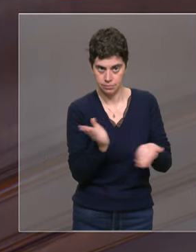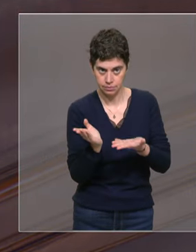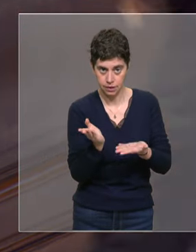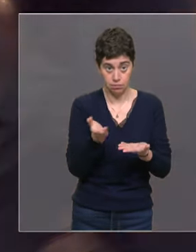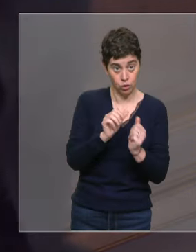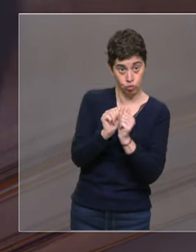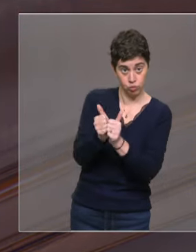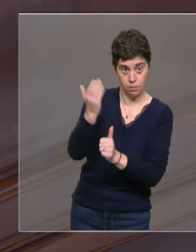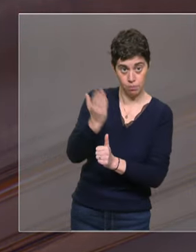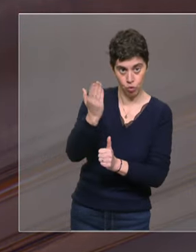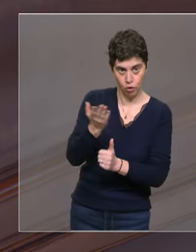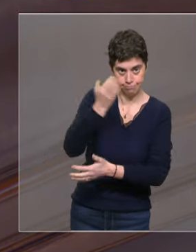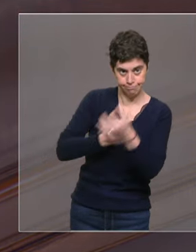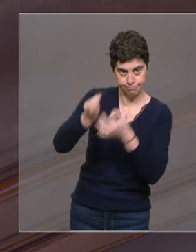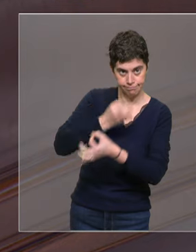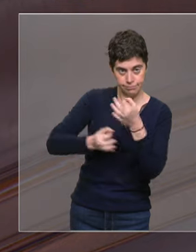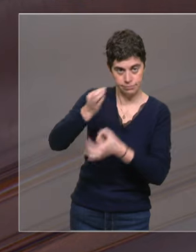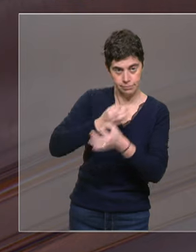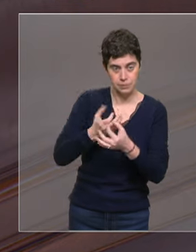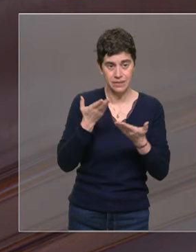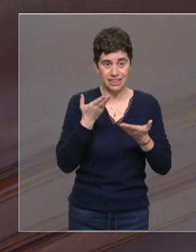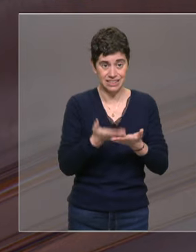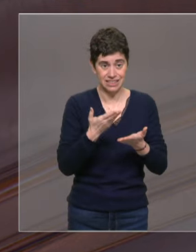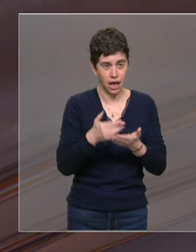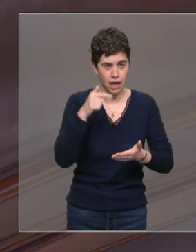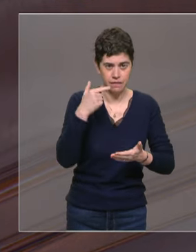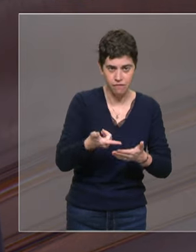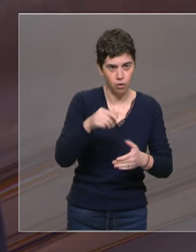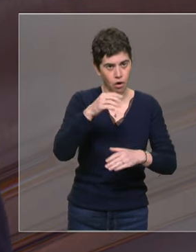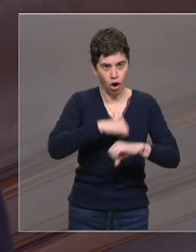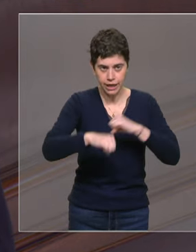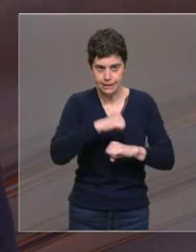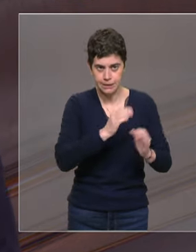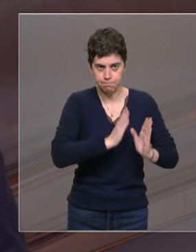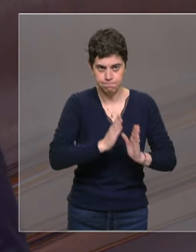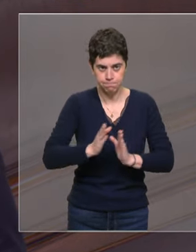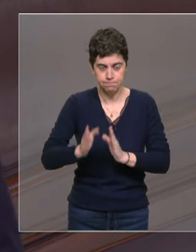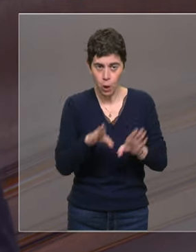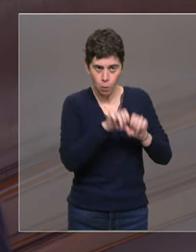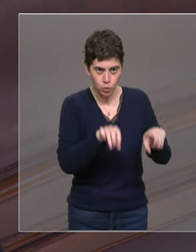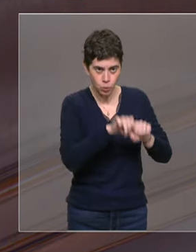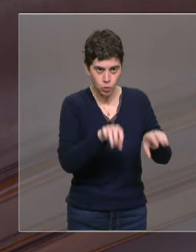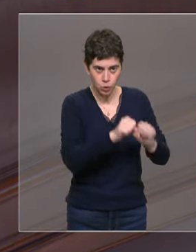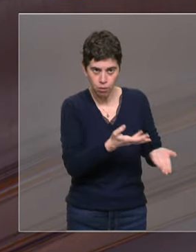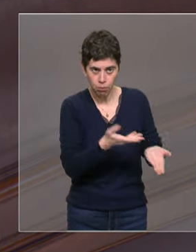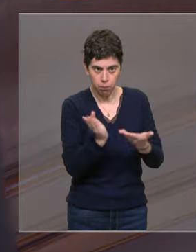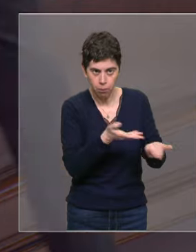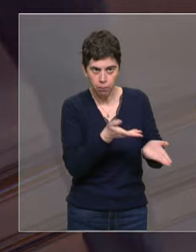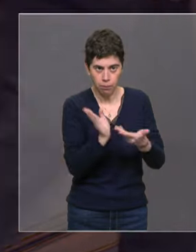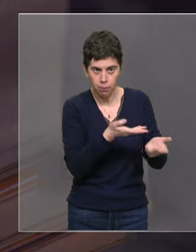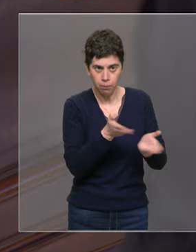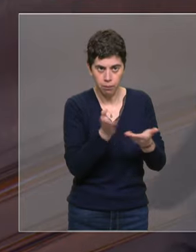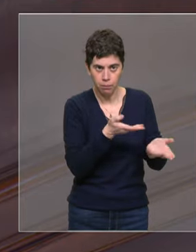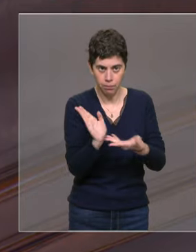a besoin. Il s'agissait d'avancer de manière très coordonnée pour produire plus et livrer de nouvelles